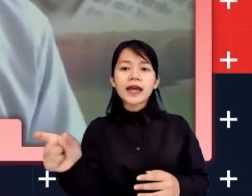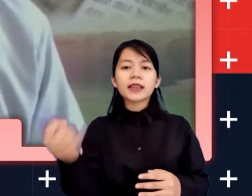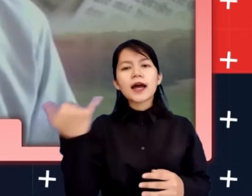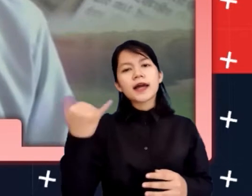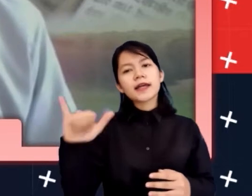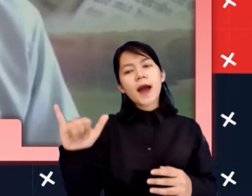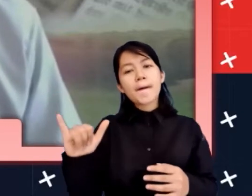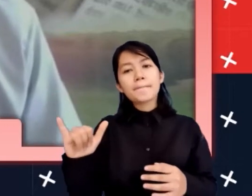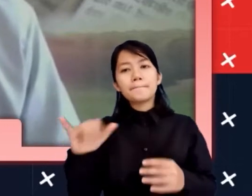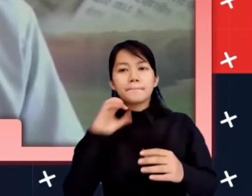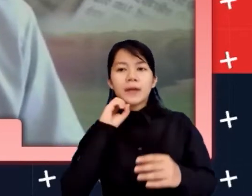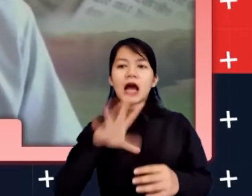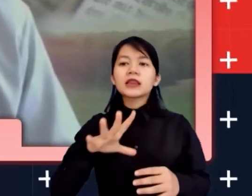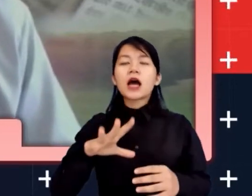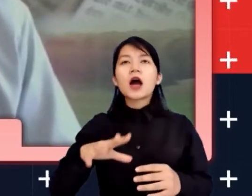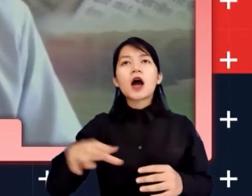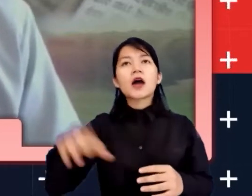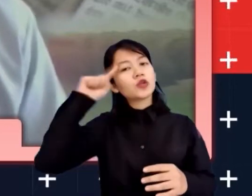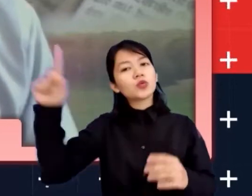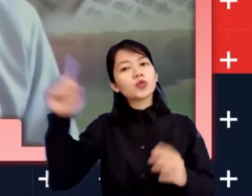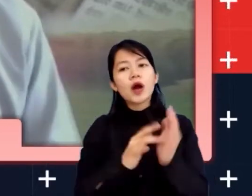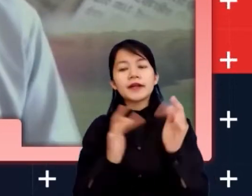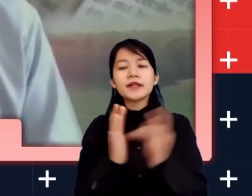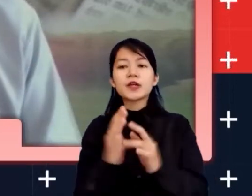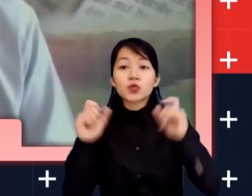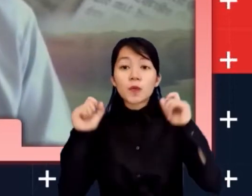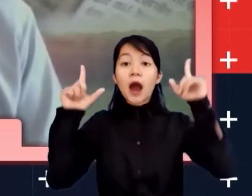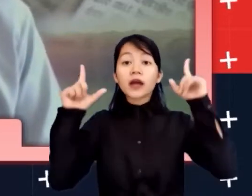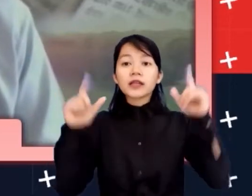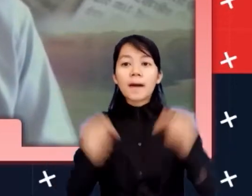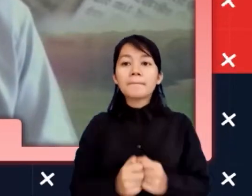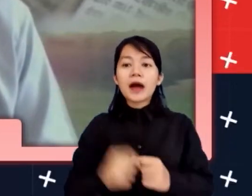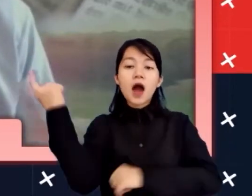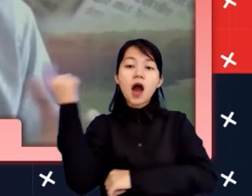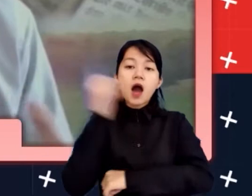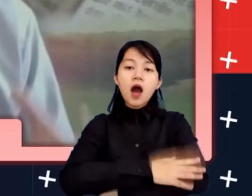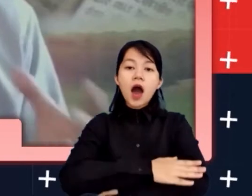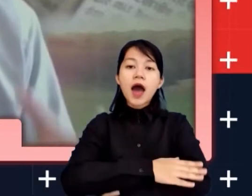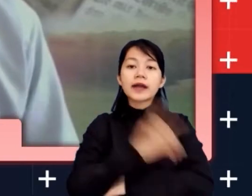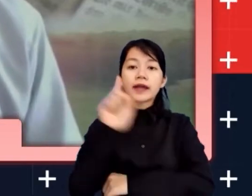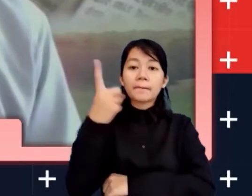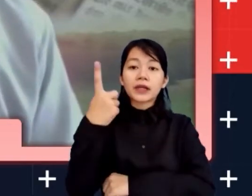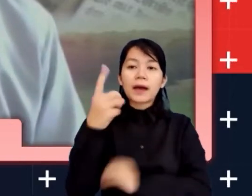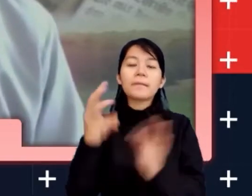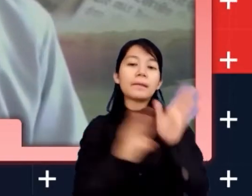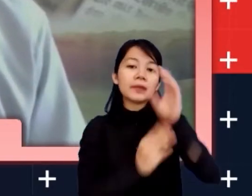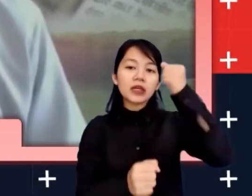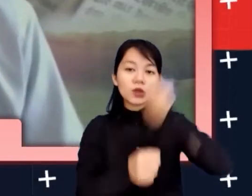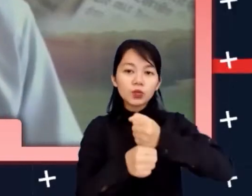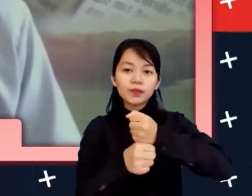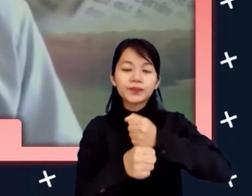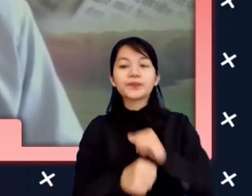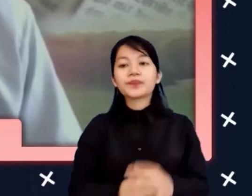pertama, yaitu hari Minggu. Saya bukan mau menjelaskan tentang dasar-dasar beribadah